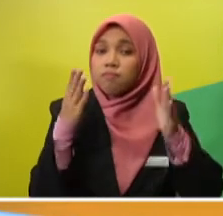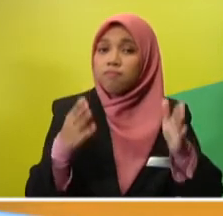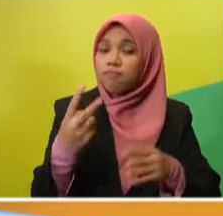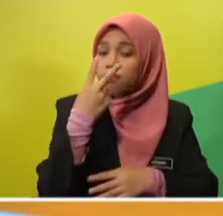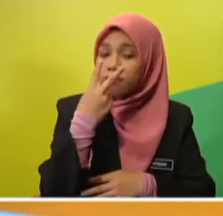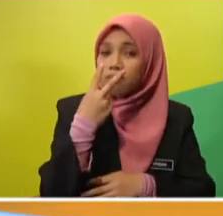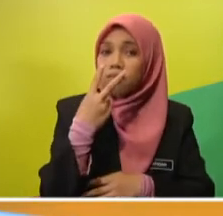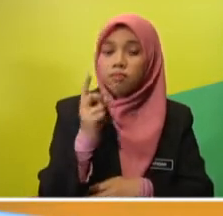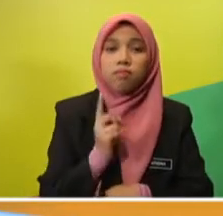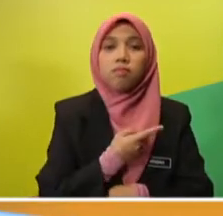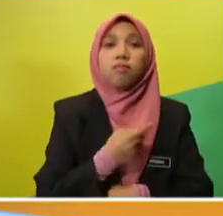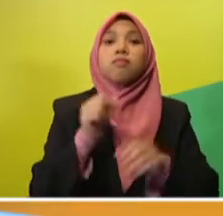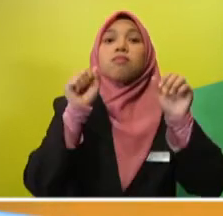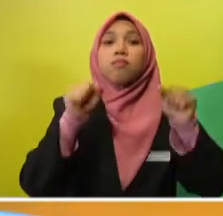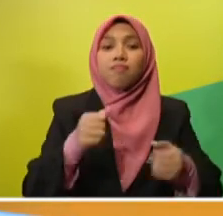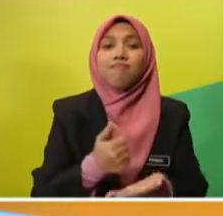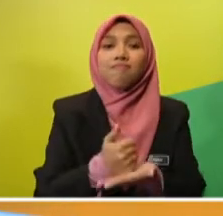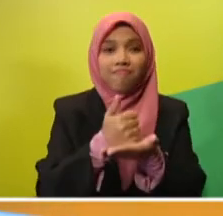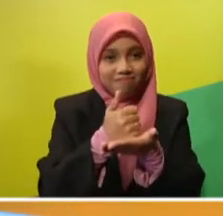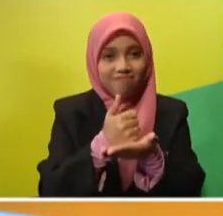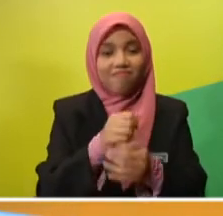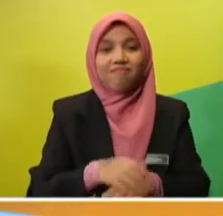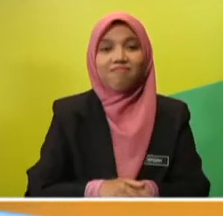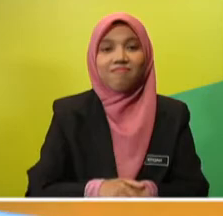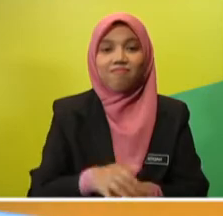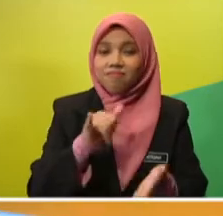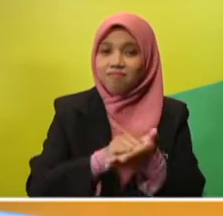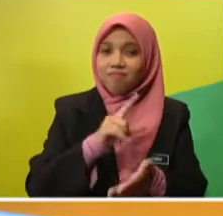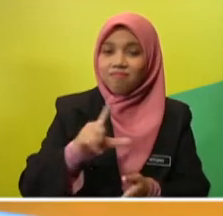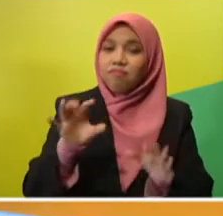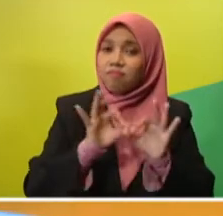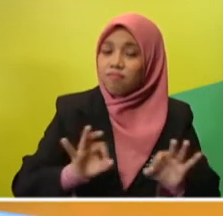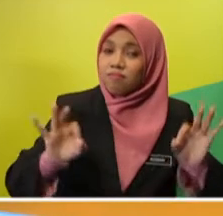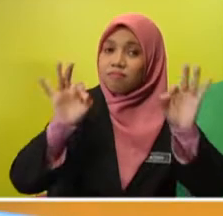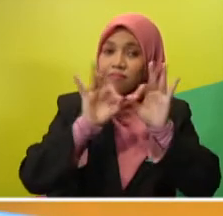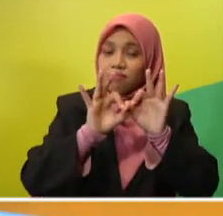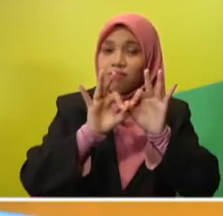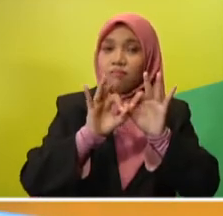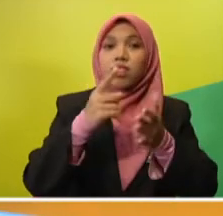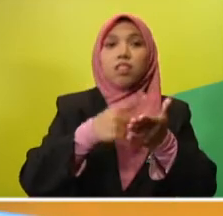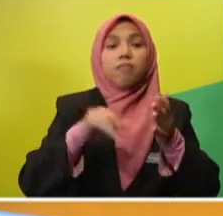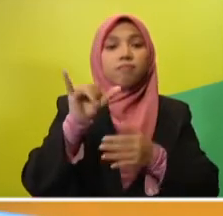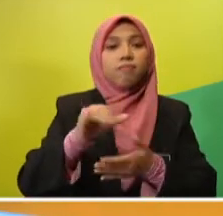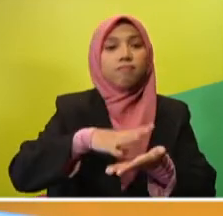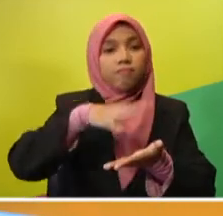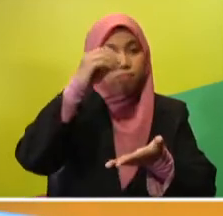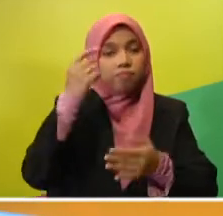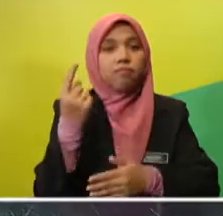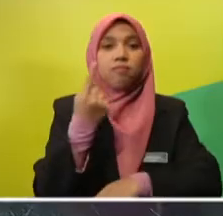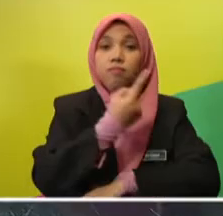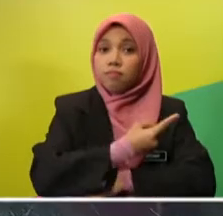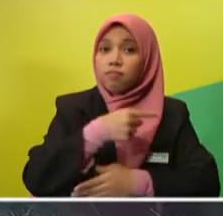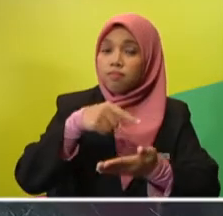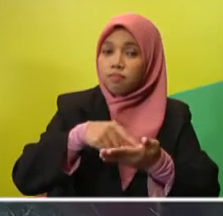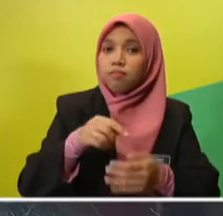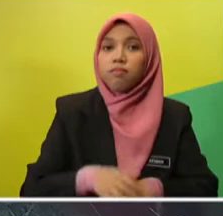bantu. Itulah pentingnya pembelajaran kita pada hari ini. Tapi kan cikgu, saya